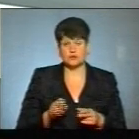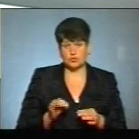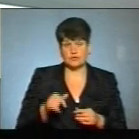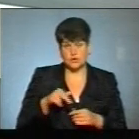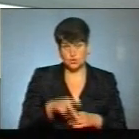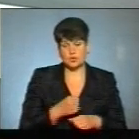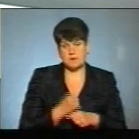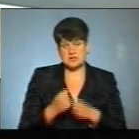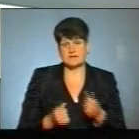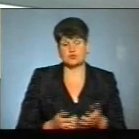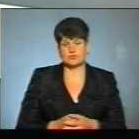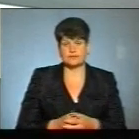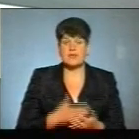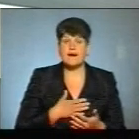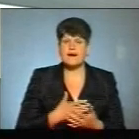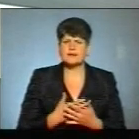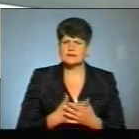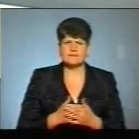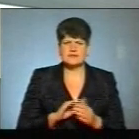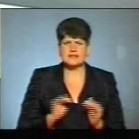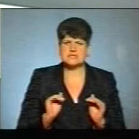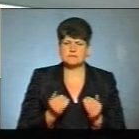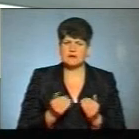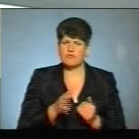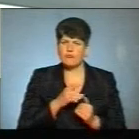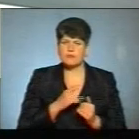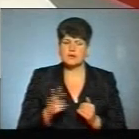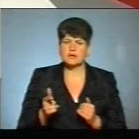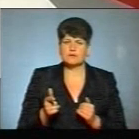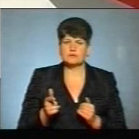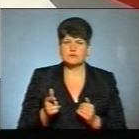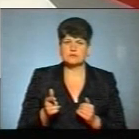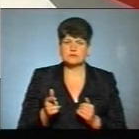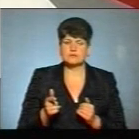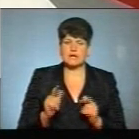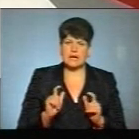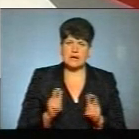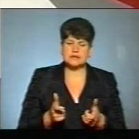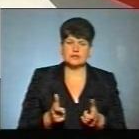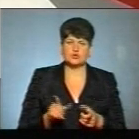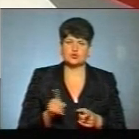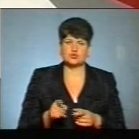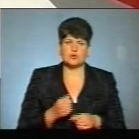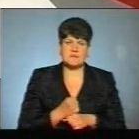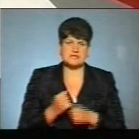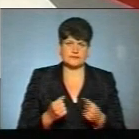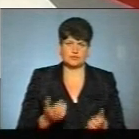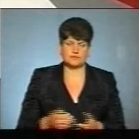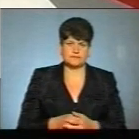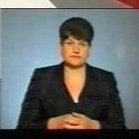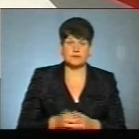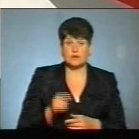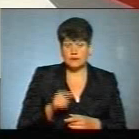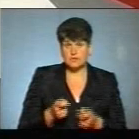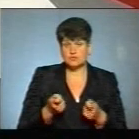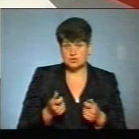йдуть і працевлаштовуються. Активність не зменшилася в період, зокрема, карантину щодо працевлаштування? Ну, вона,